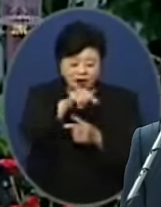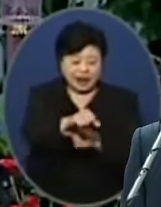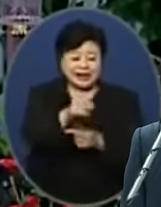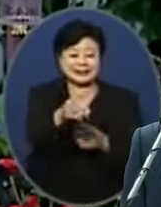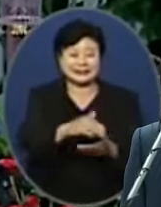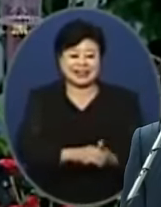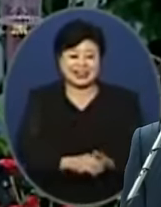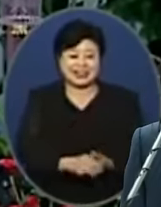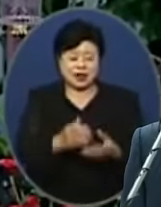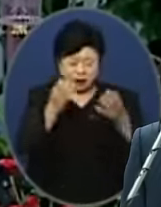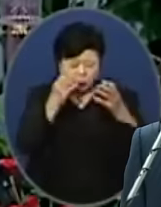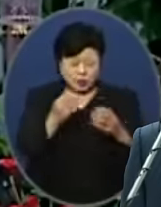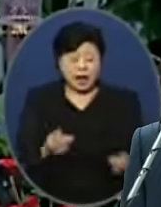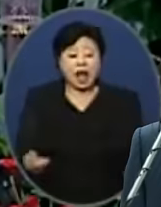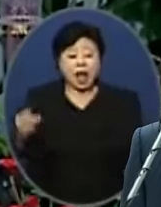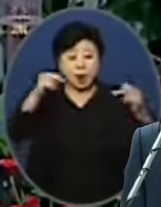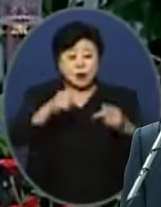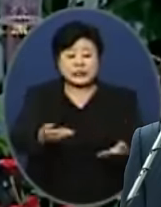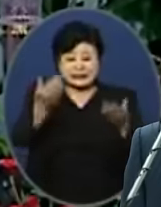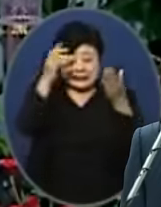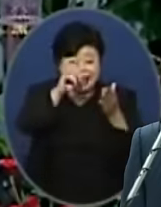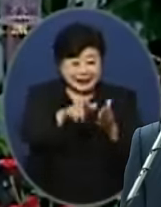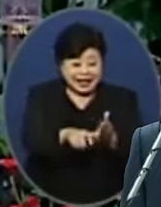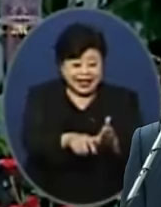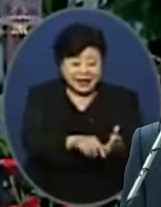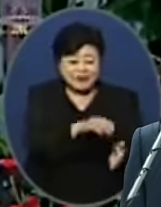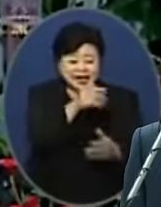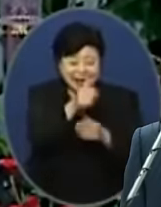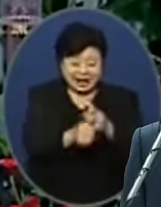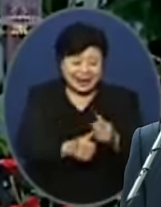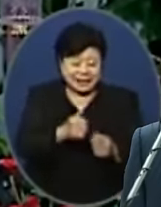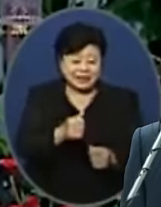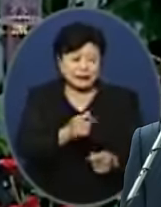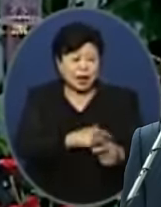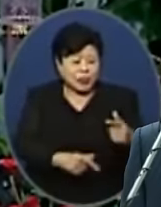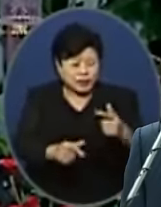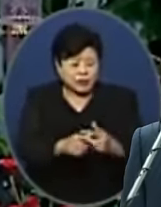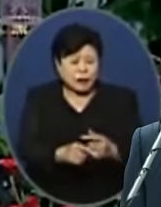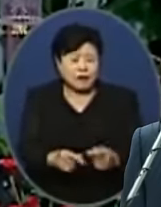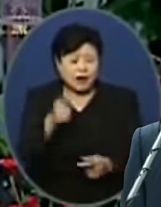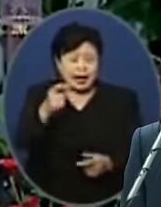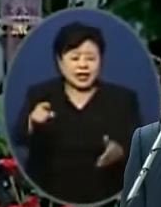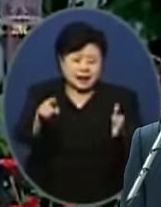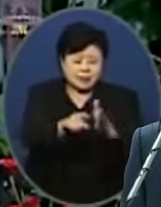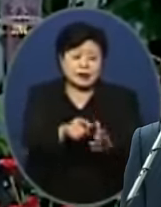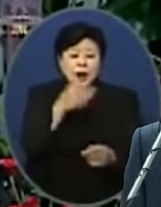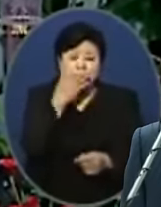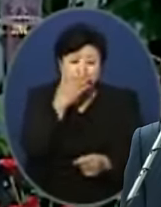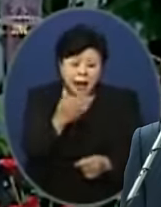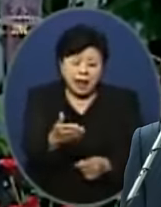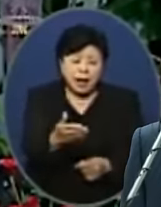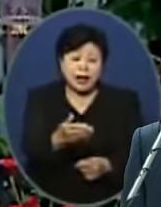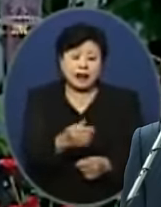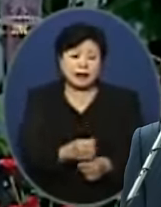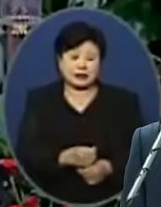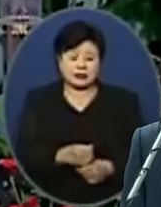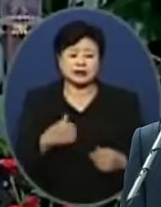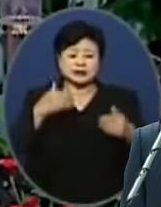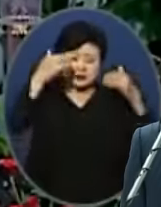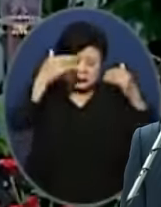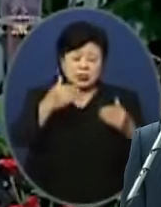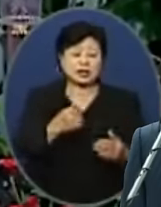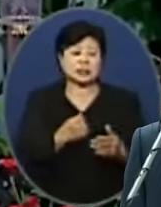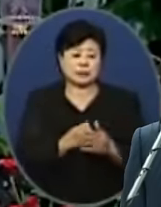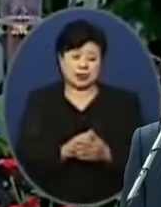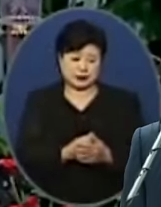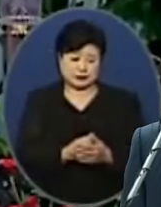허락하시는데, 고난의 골짜기를 지날 때 우리가 하나님을 더욱 강하게 믿을 수 있도록 성장하기 때문인